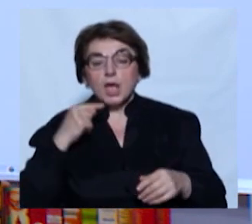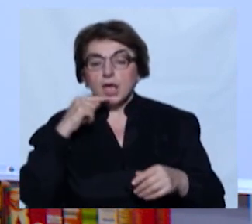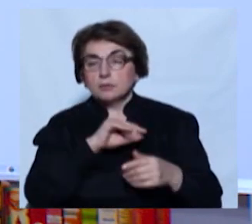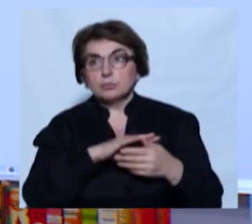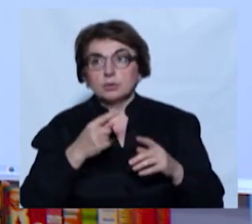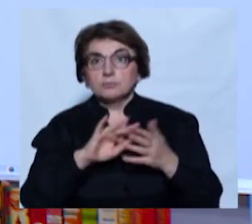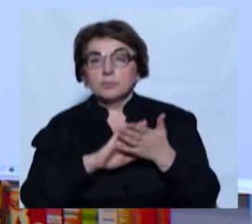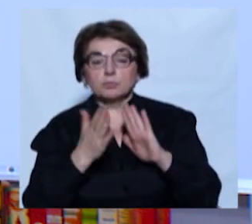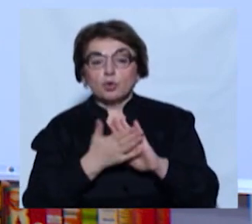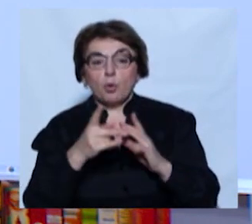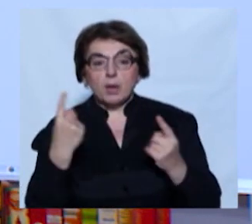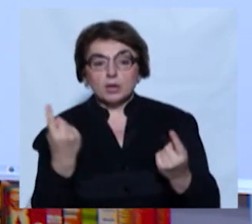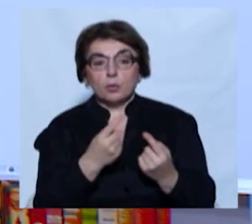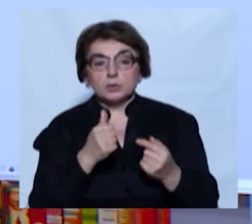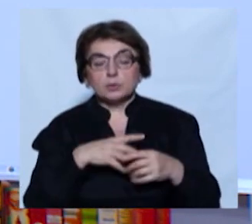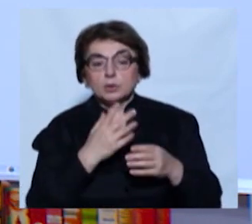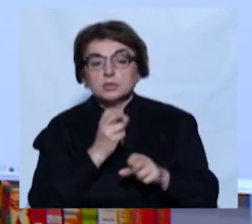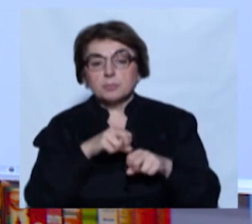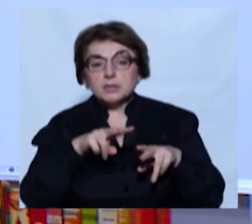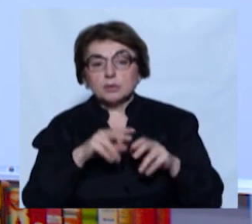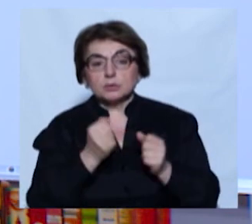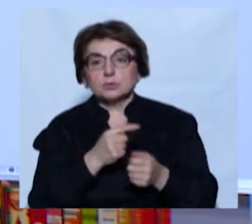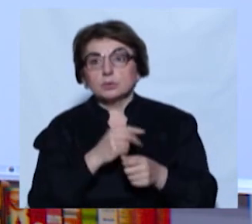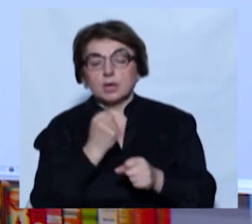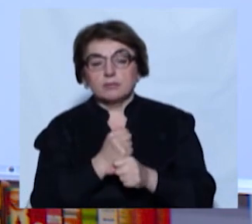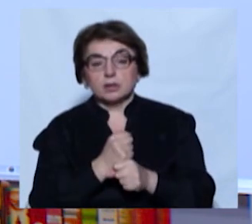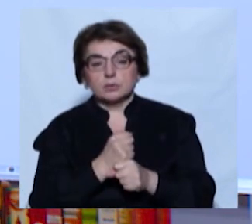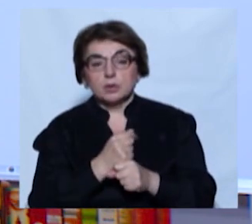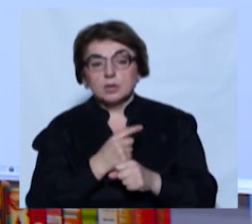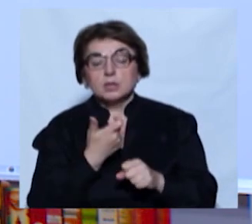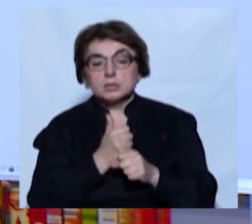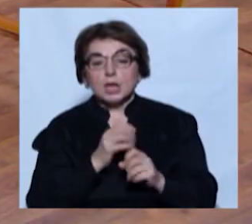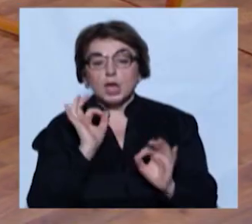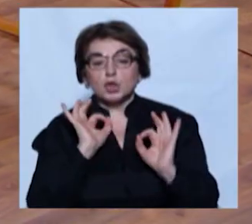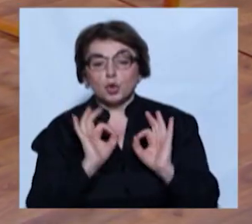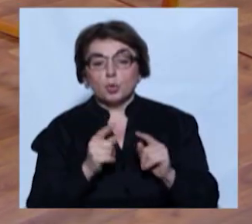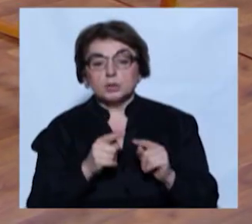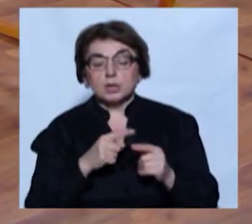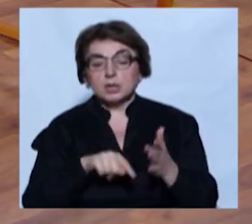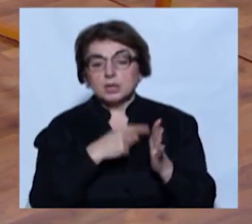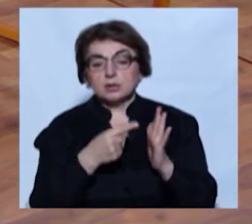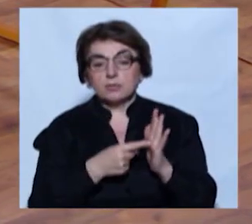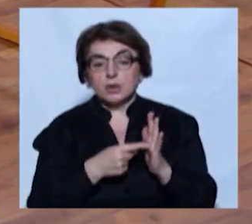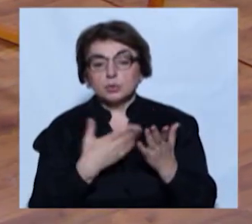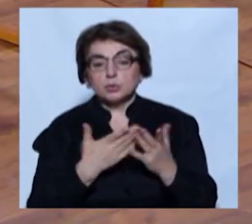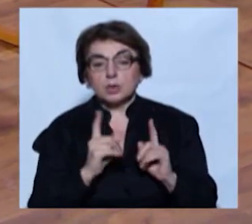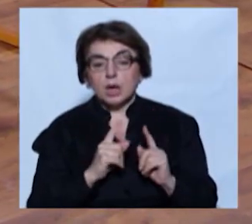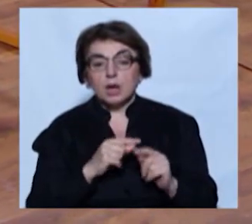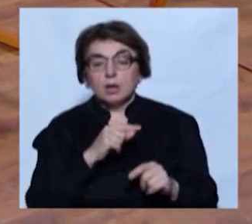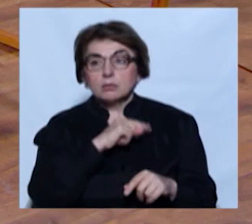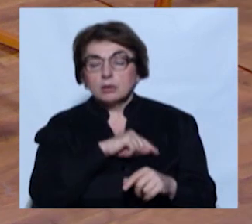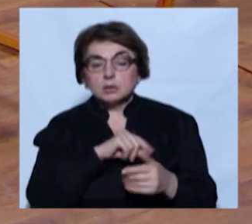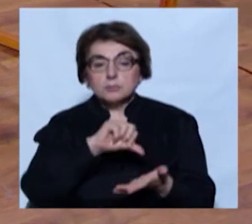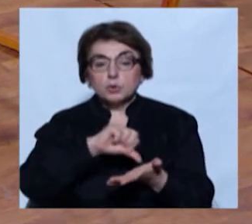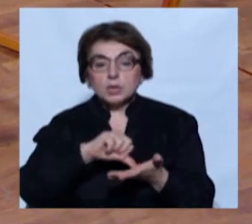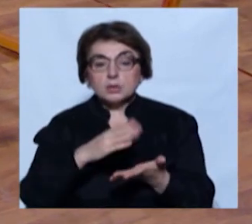ეკოლოგიური პრობლემების მოგვარების და გადაჭრის მიმართულებით. ალბათ დროულიც იქნება, რომ დავსვათ კითხვა, თუ რა როლს